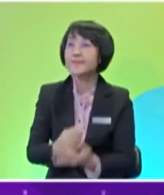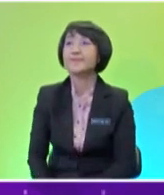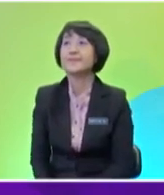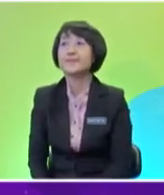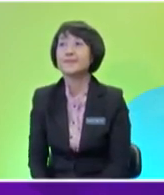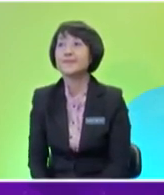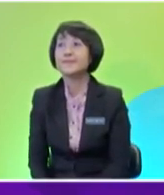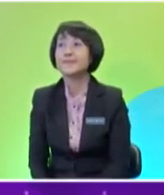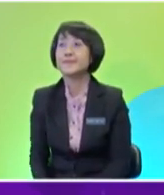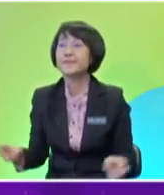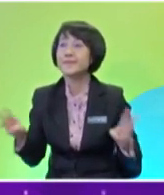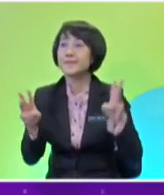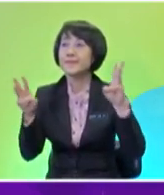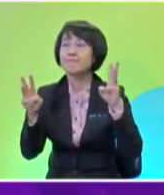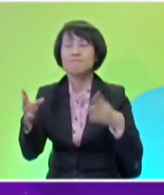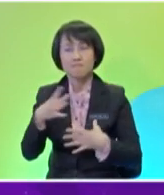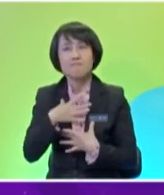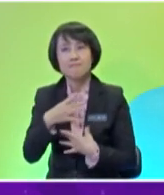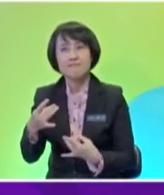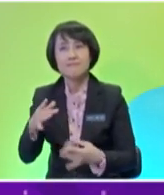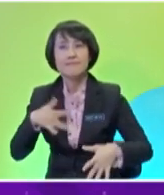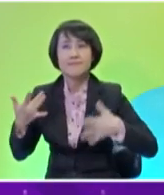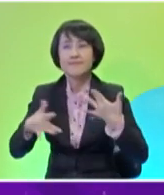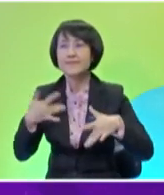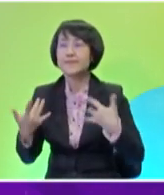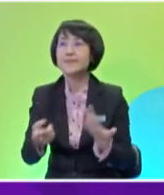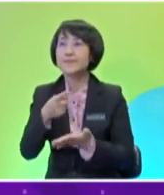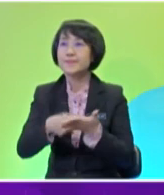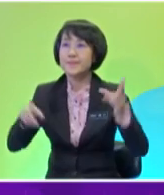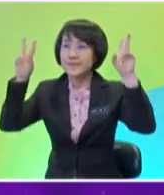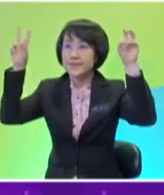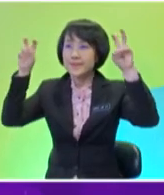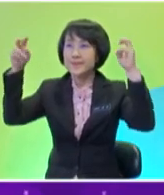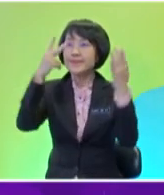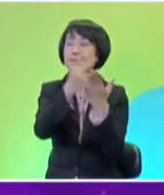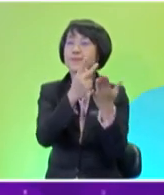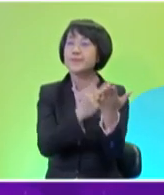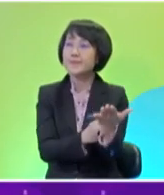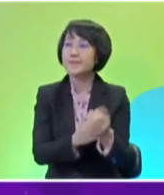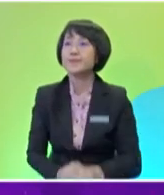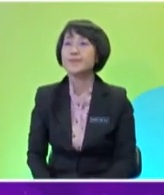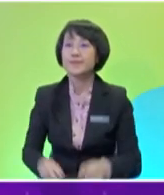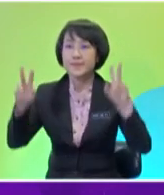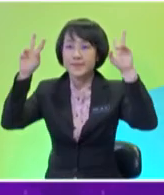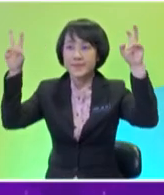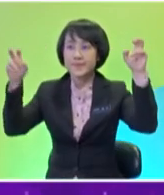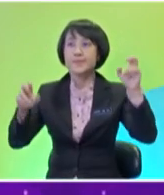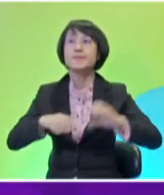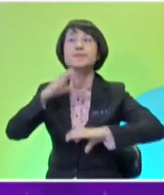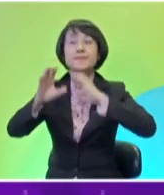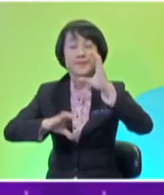Wah macam Menarik lah Apa itu karangan Itu bajunya cita-cita